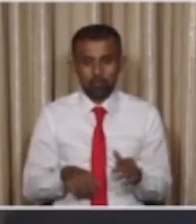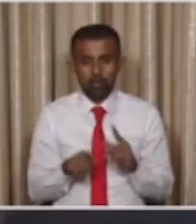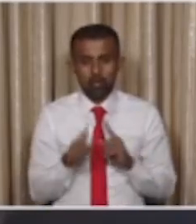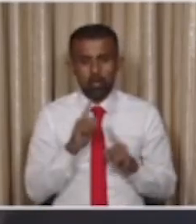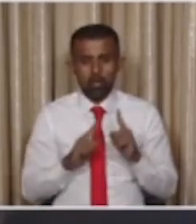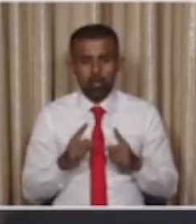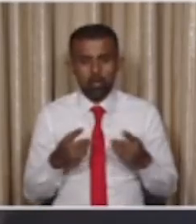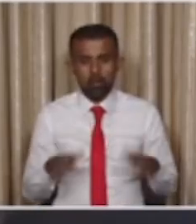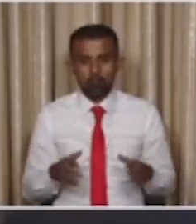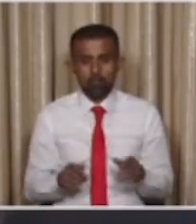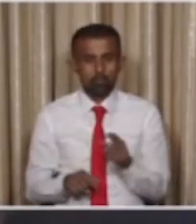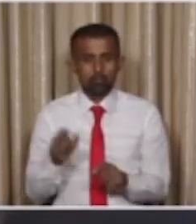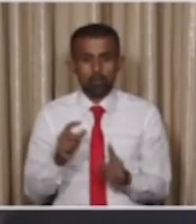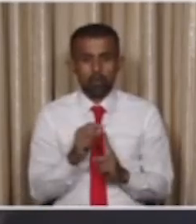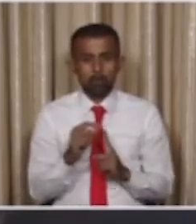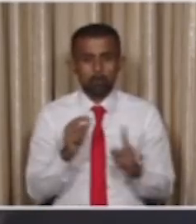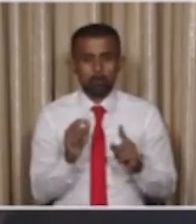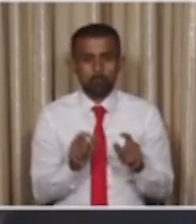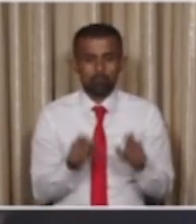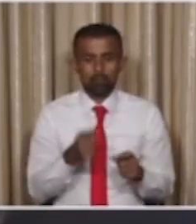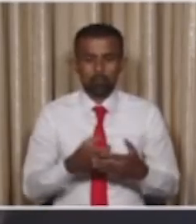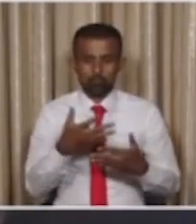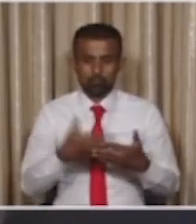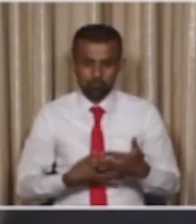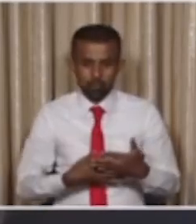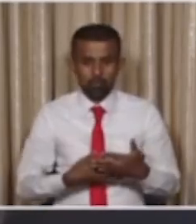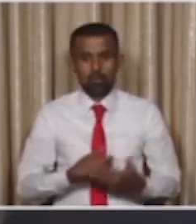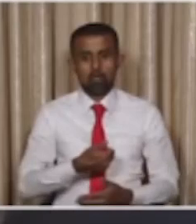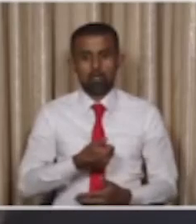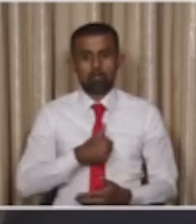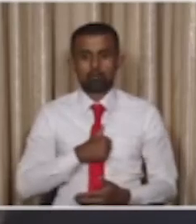කරා. බහුතරයක් මන්ත්‍රීවරුන් මේ වාර්තාව සමග එකඟ වුණා.